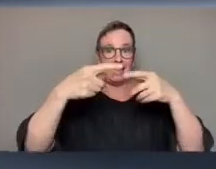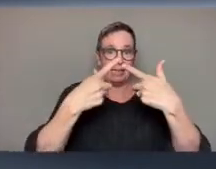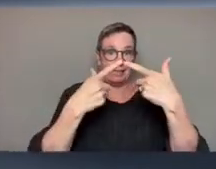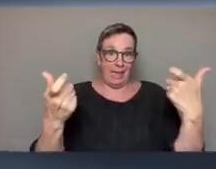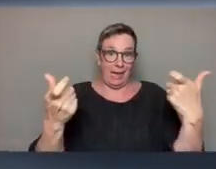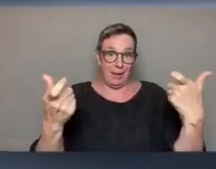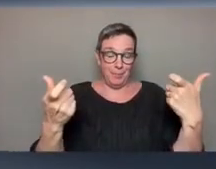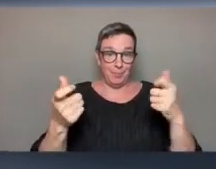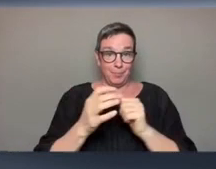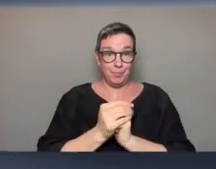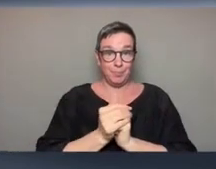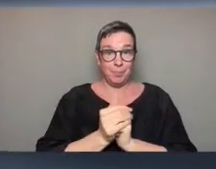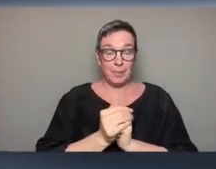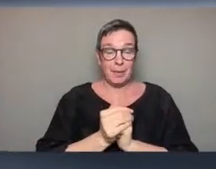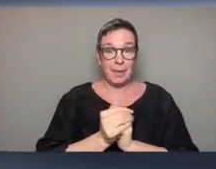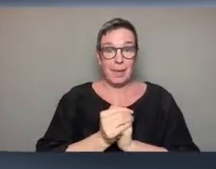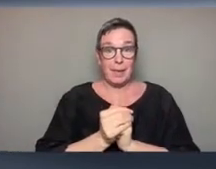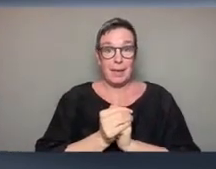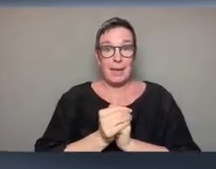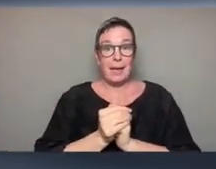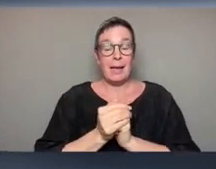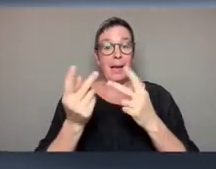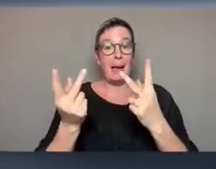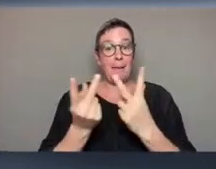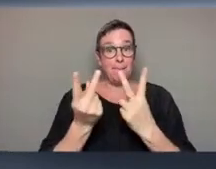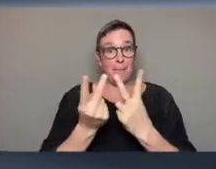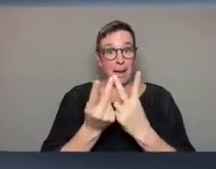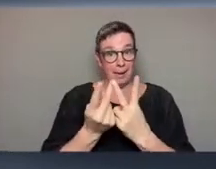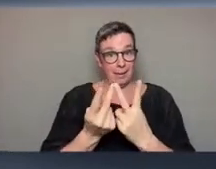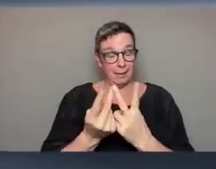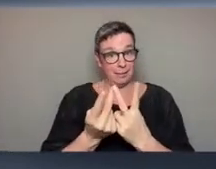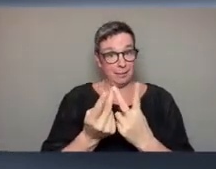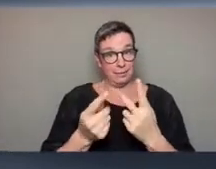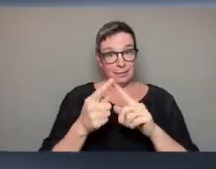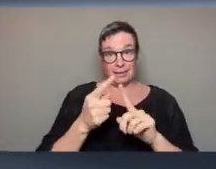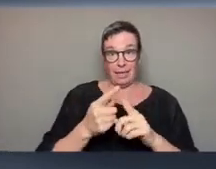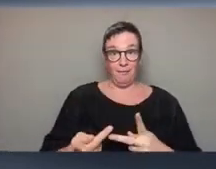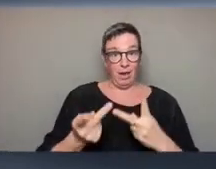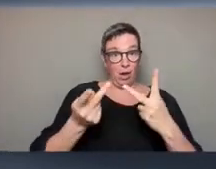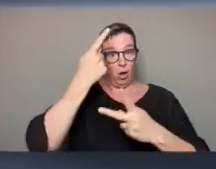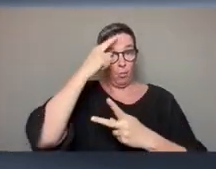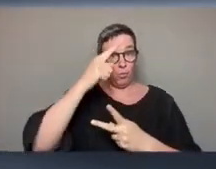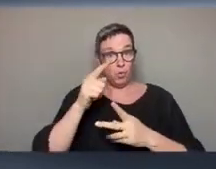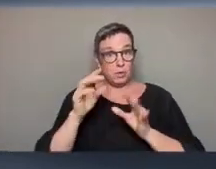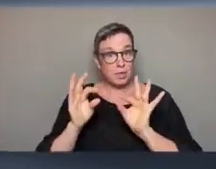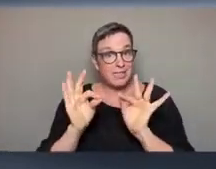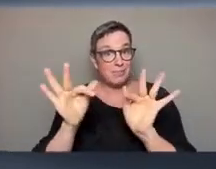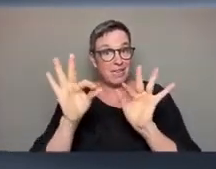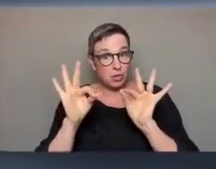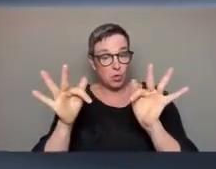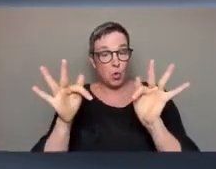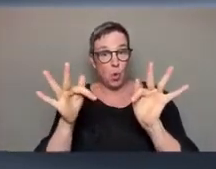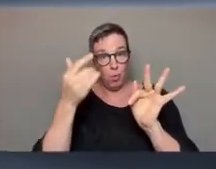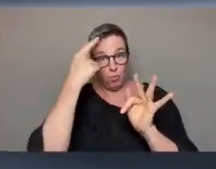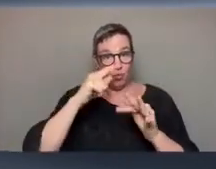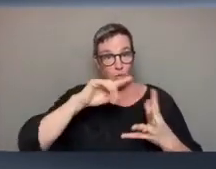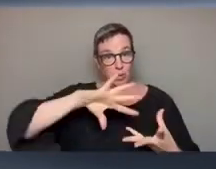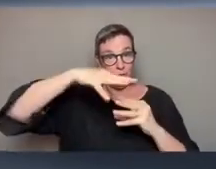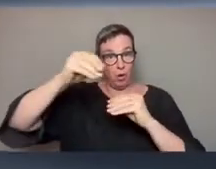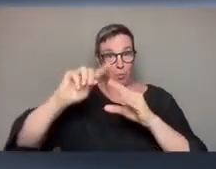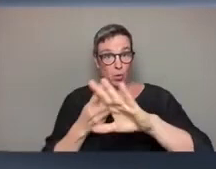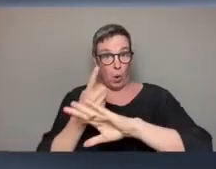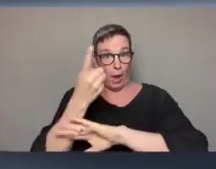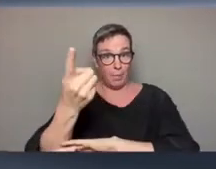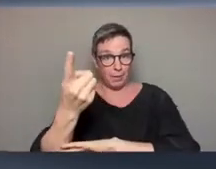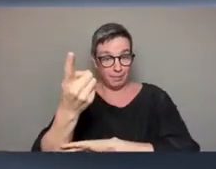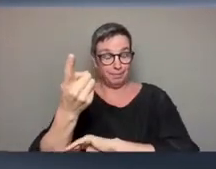Les parcs font aussi beaucoup pour la sensibilisation et l'éducation d'environnement pour un développement durable.